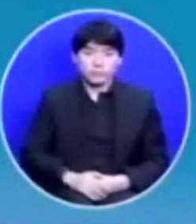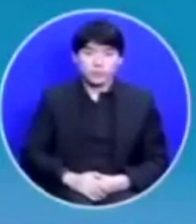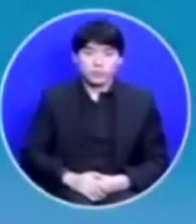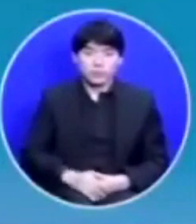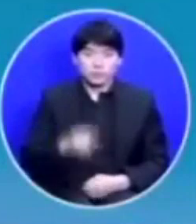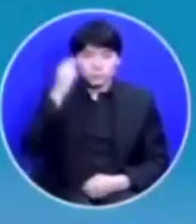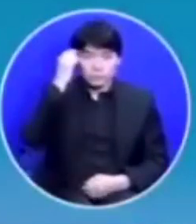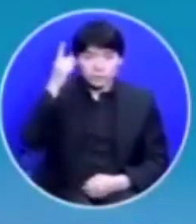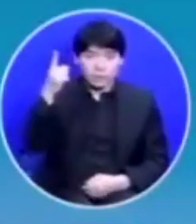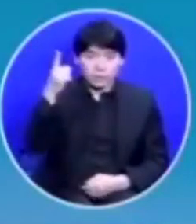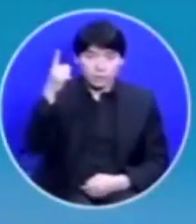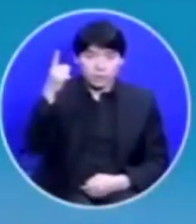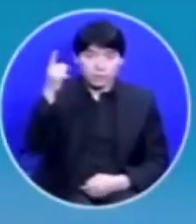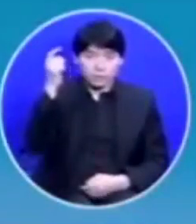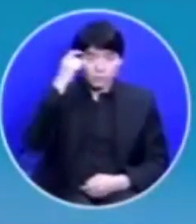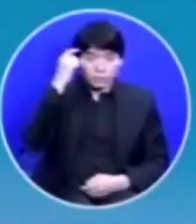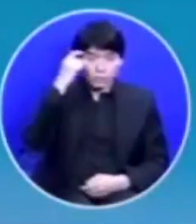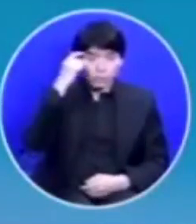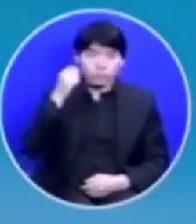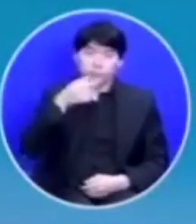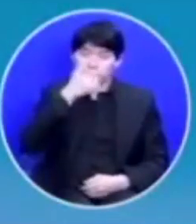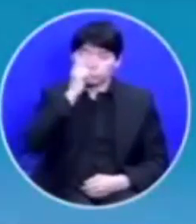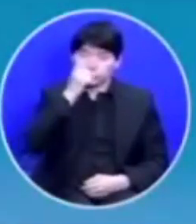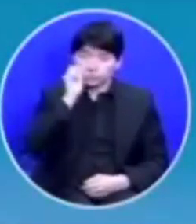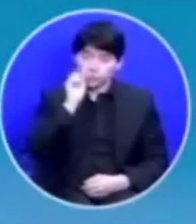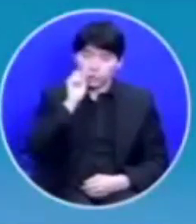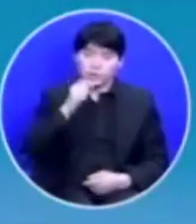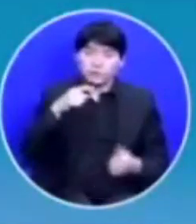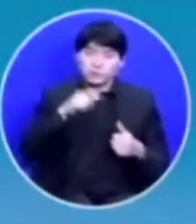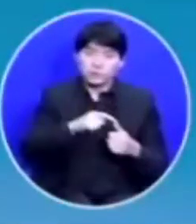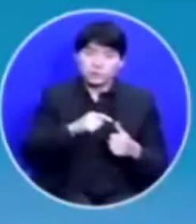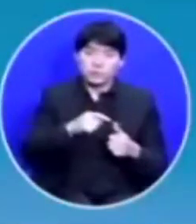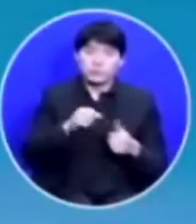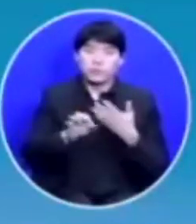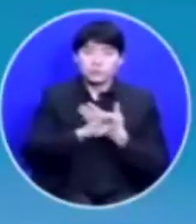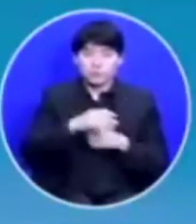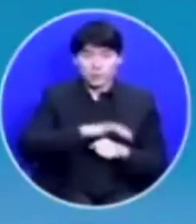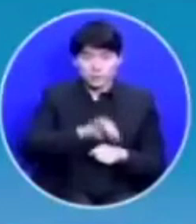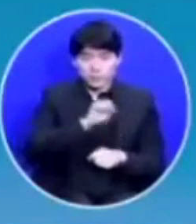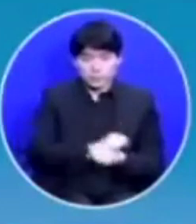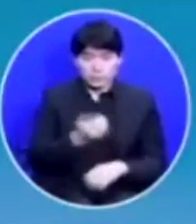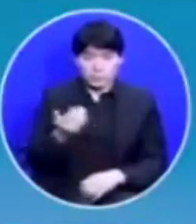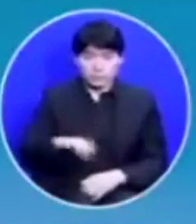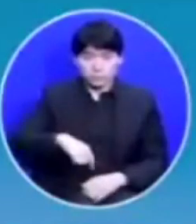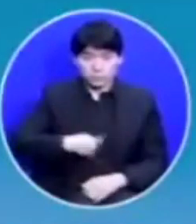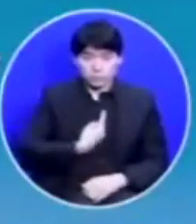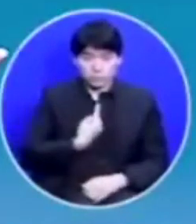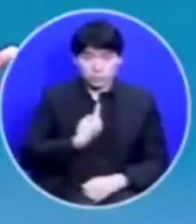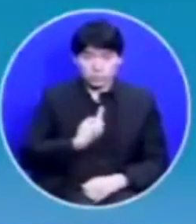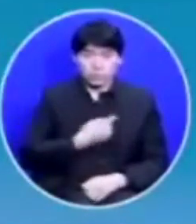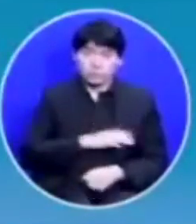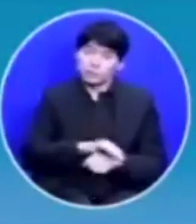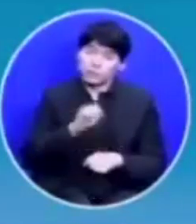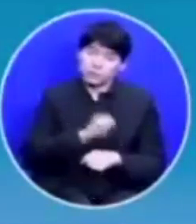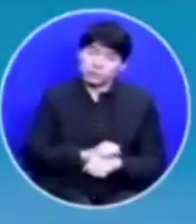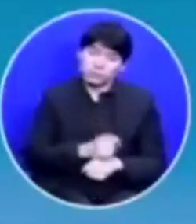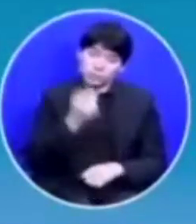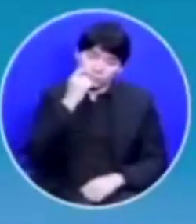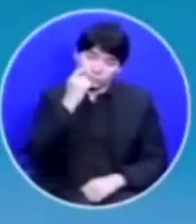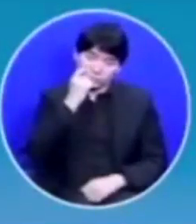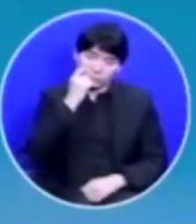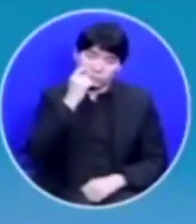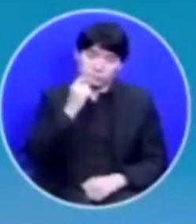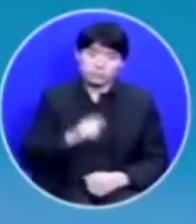부족했어요 누가 꼭 시키면 잘하는데 스스로 알아서 무엇을 하는 것에 대해서는 항상 어려워